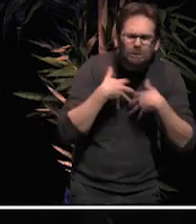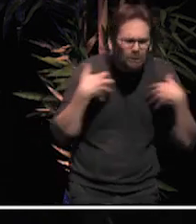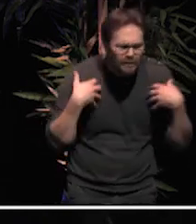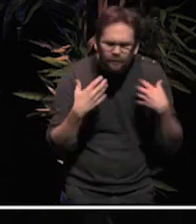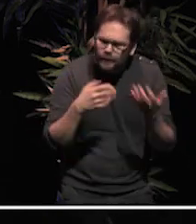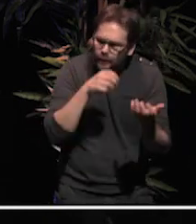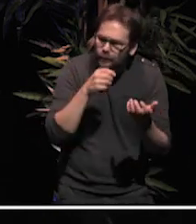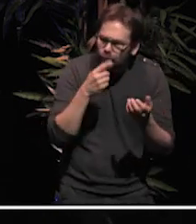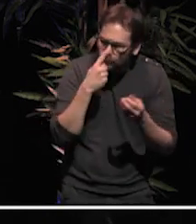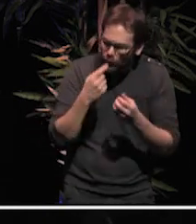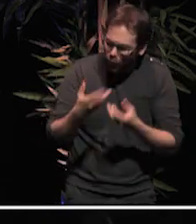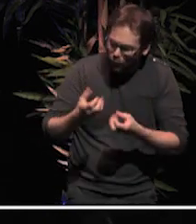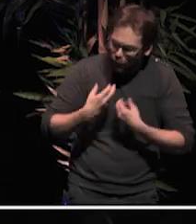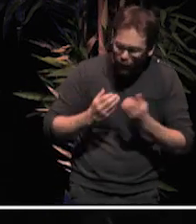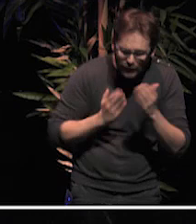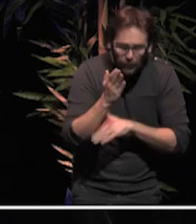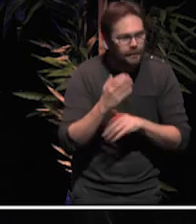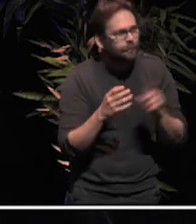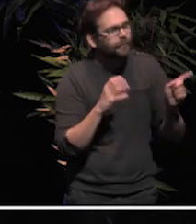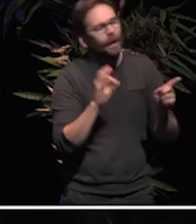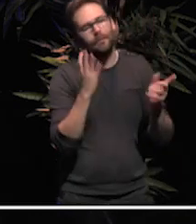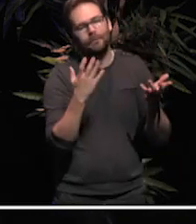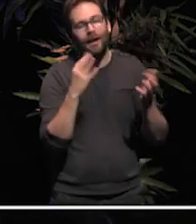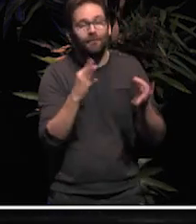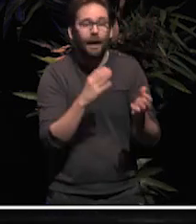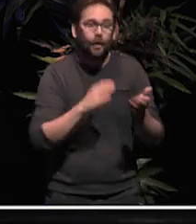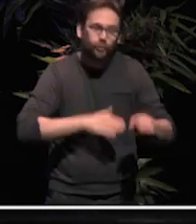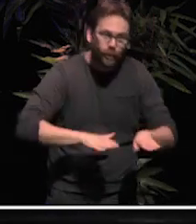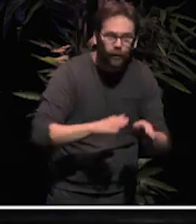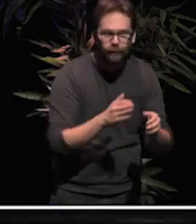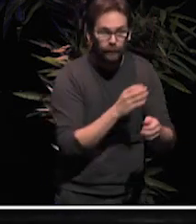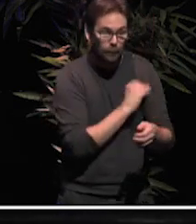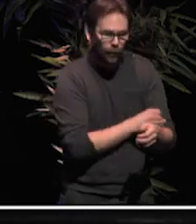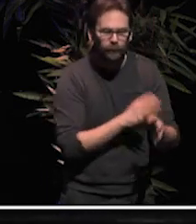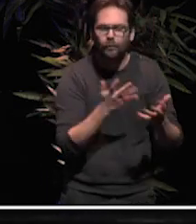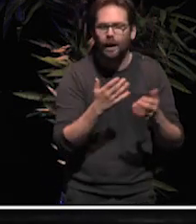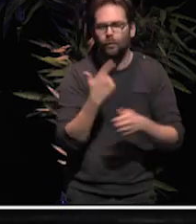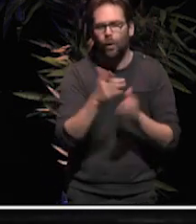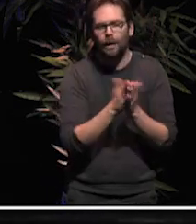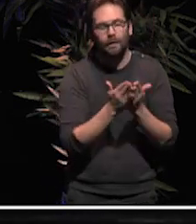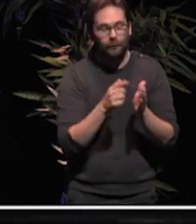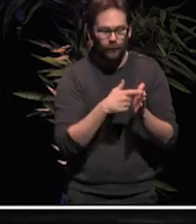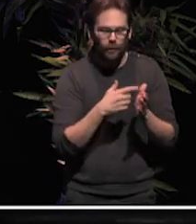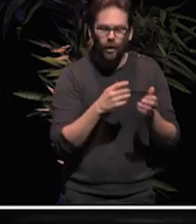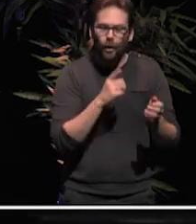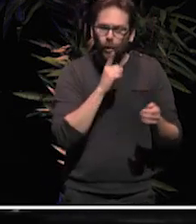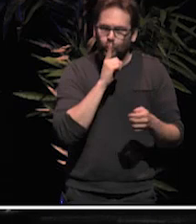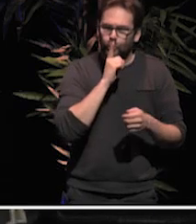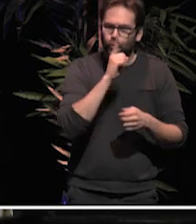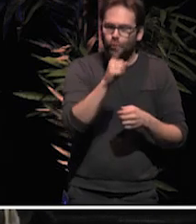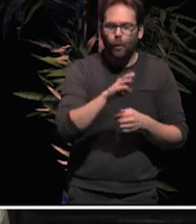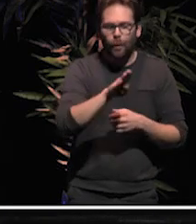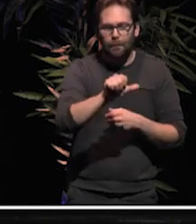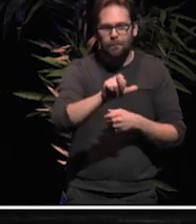du sport et du surf, je voudrais vous citer deux bouquins extraordinaires. C'est « Jours barbares » de William Finnegan, qui est un gros livre